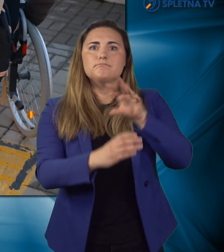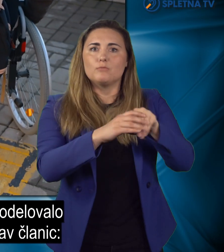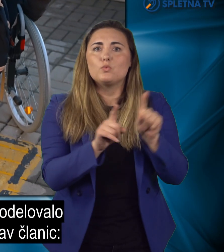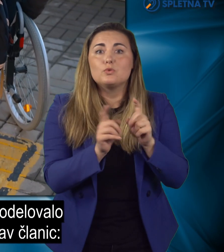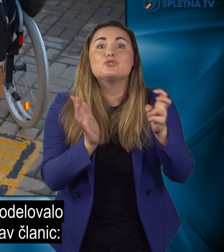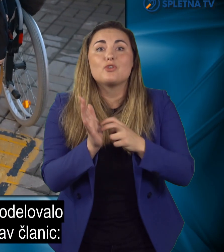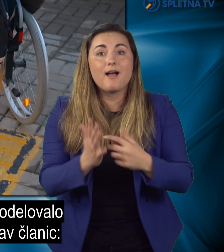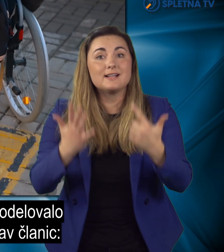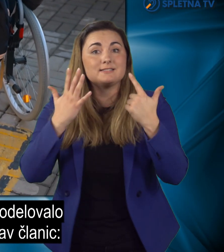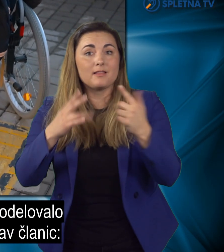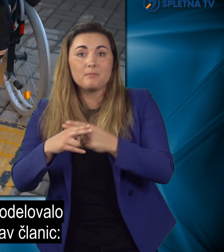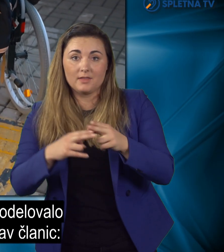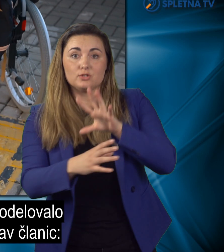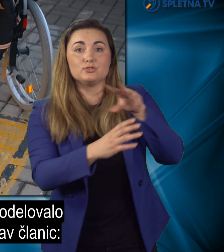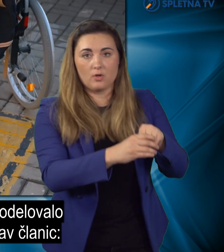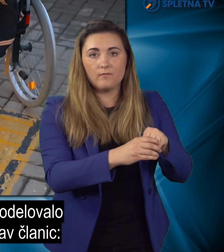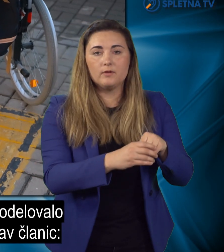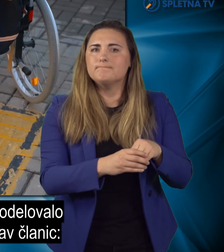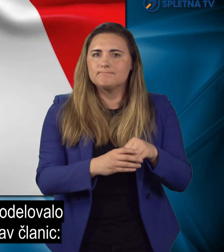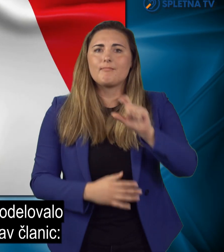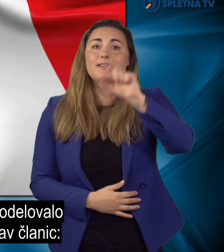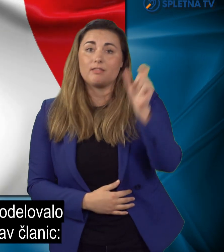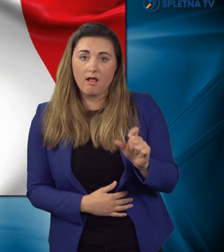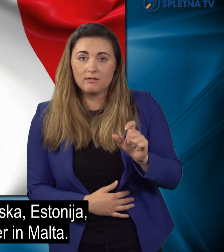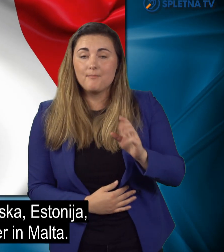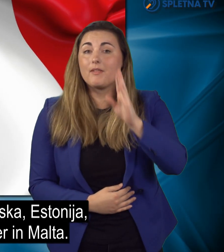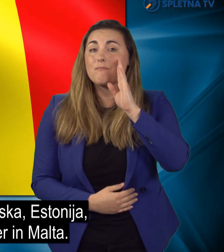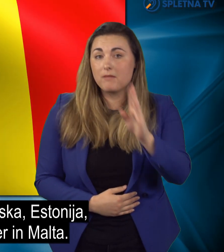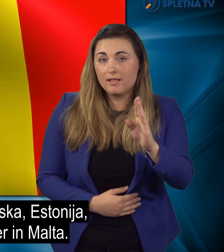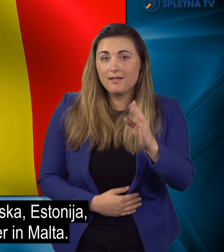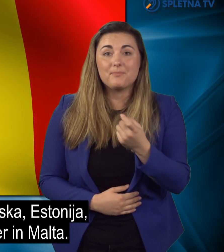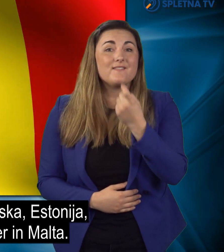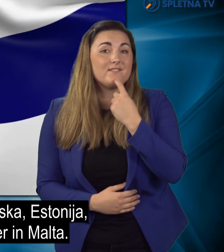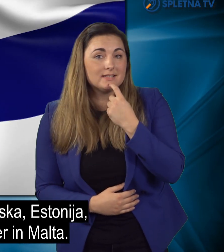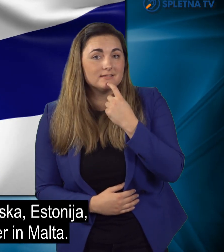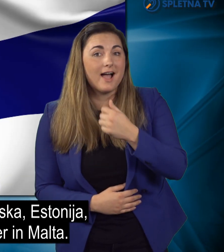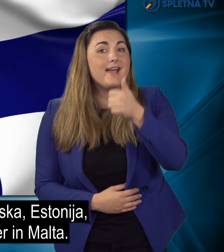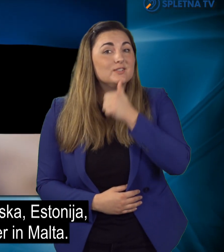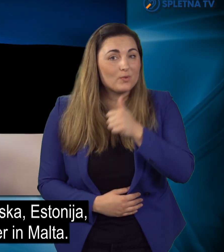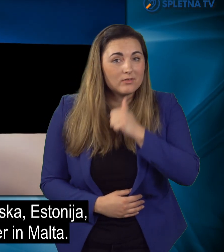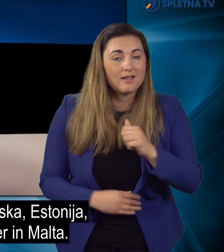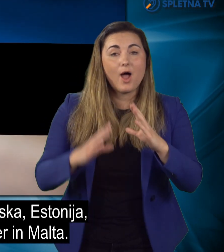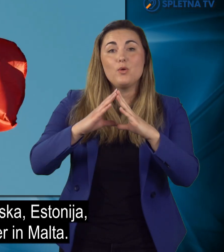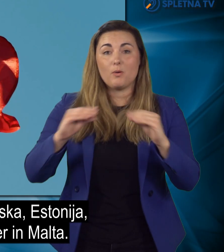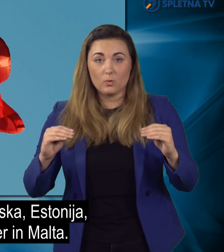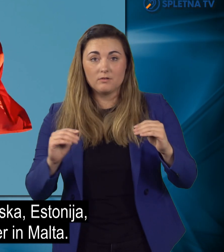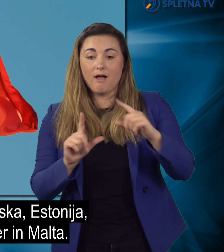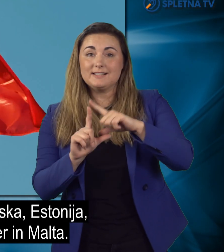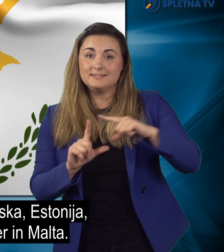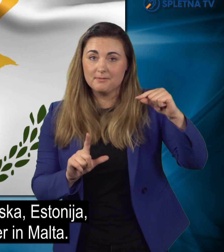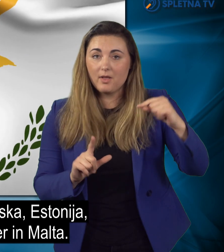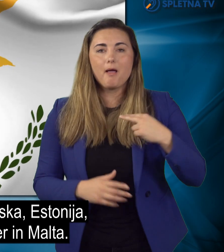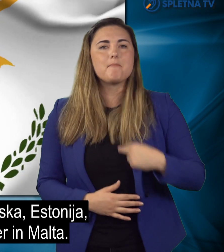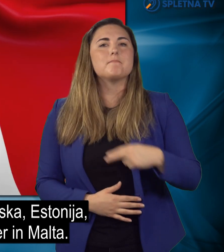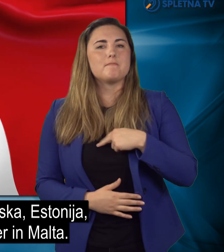v katerem je sodelovalo že 7 držav članic: Italija, Belgija, Finska,